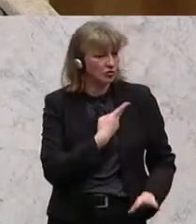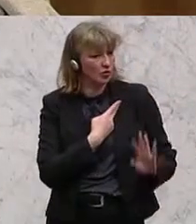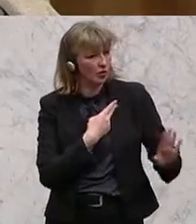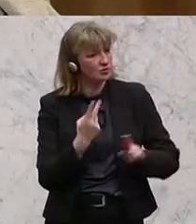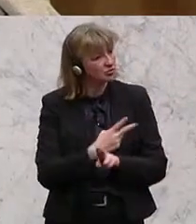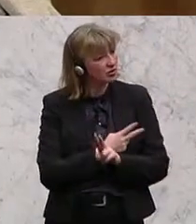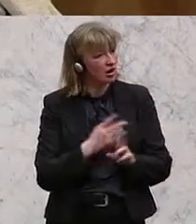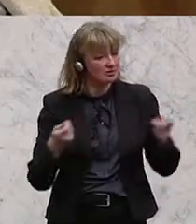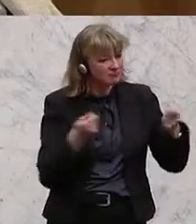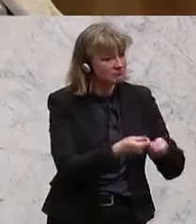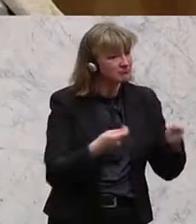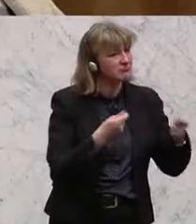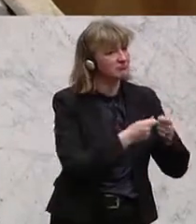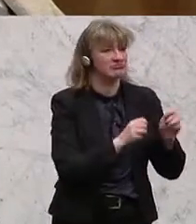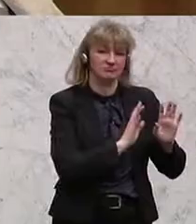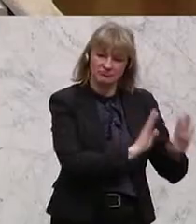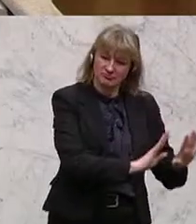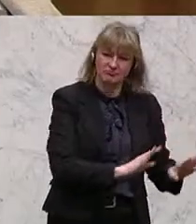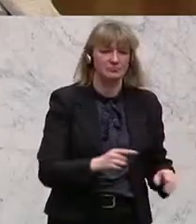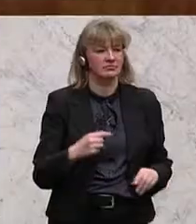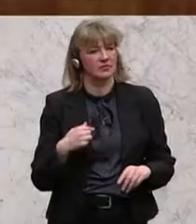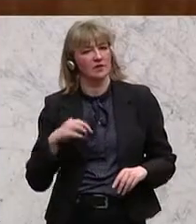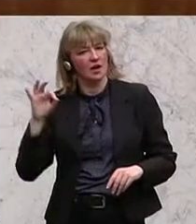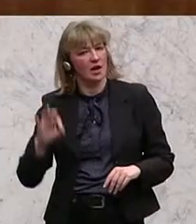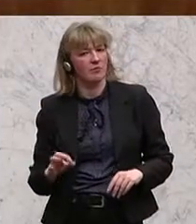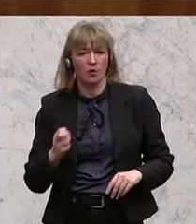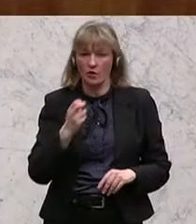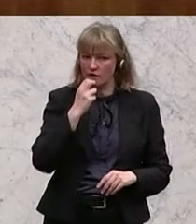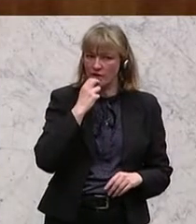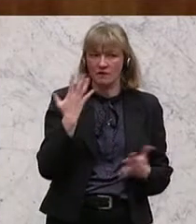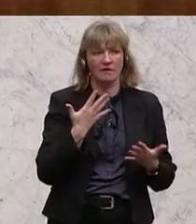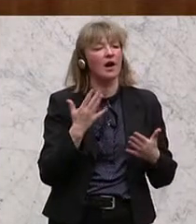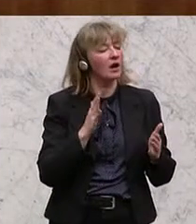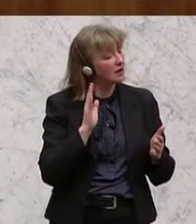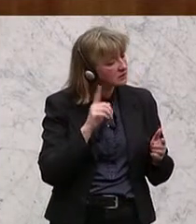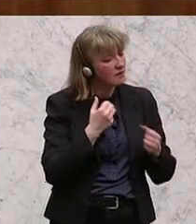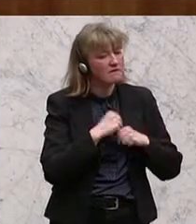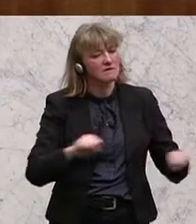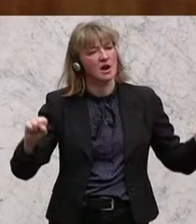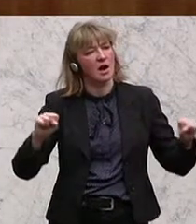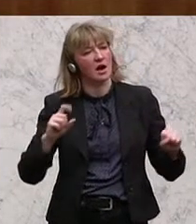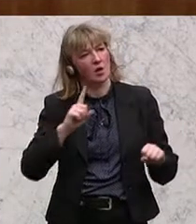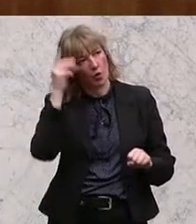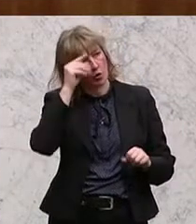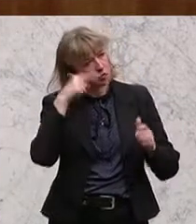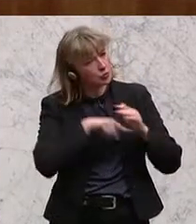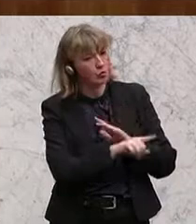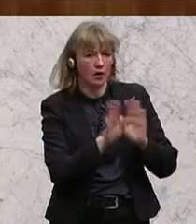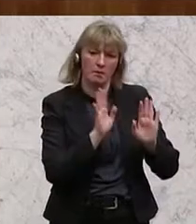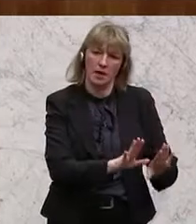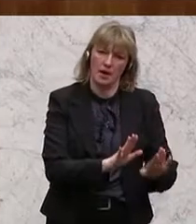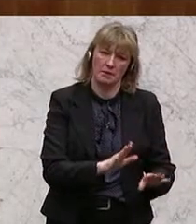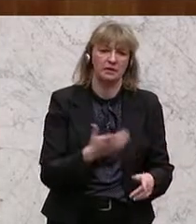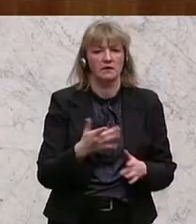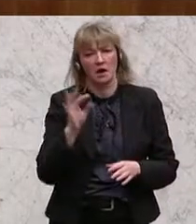dass der Staat hier die Finanzierung übernimmt. Wir Freiheitliche wollen unbedingt den freien Hochschulzugang erhalten. Vielleicht gibt es bei